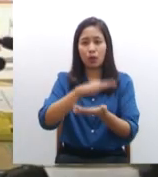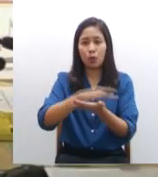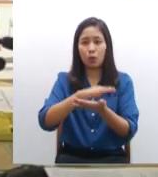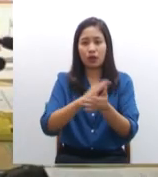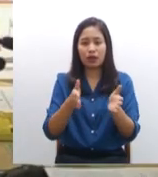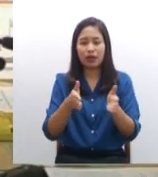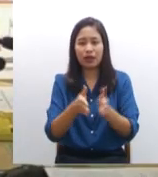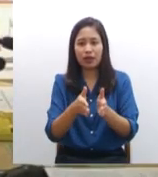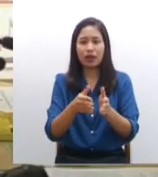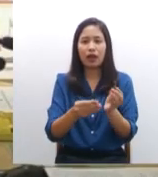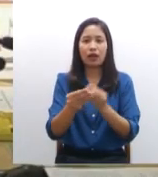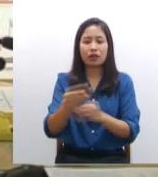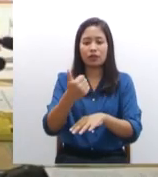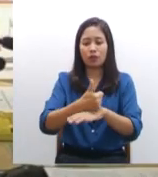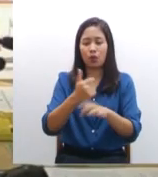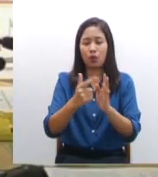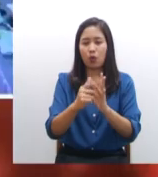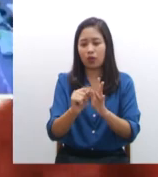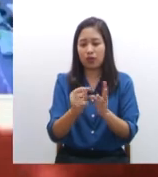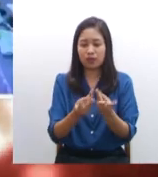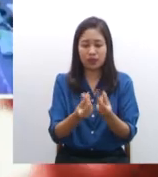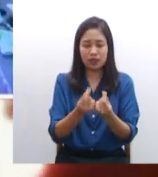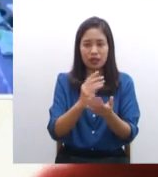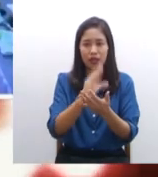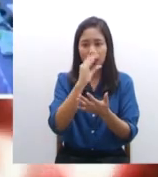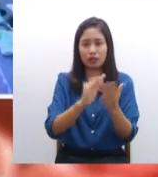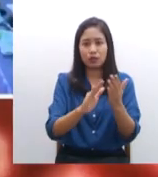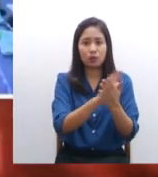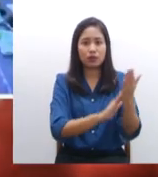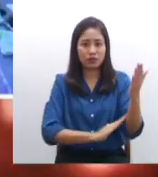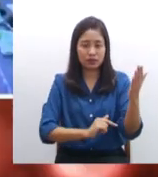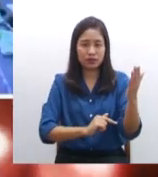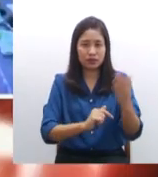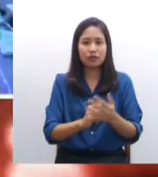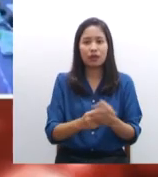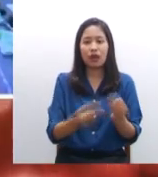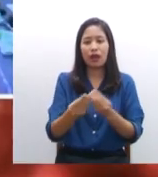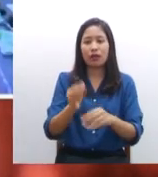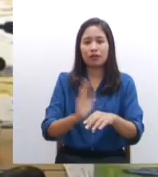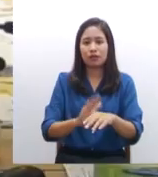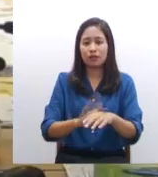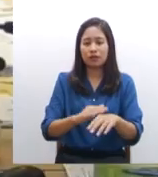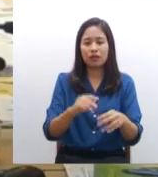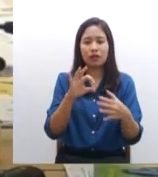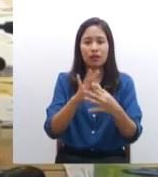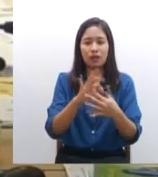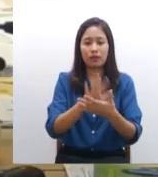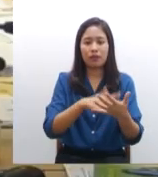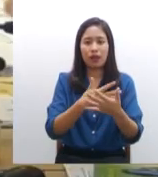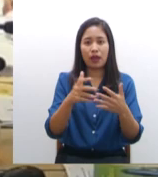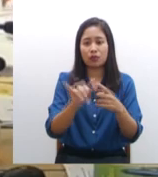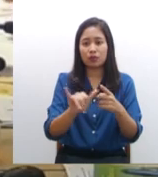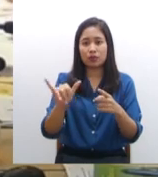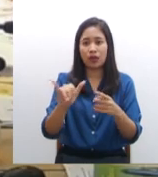ให้แก่ผู้อำนวยการสำนักงานเขตพื้นที่การศึกษาทั่วประเทศนะครับโดยได้กำชับแผนยุทธศาสตร์พัฒนาโรงเรียนขนา